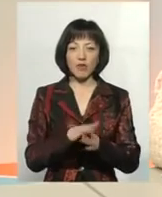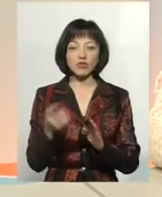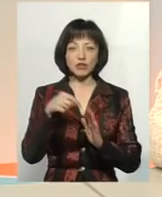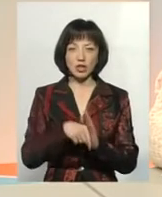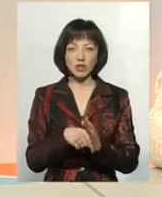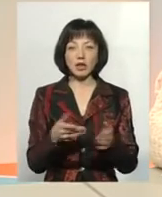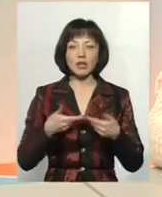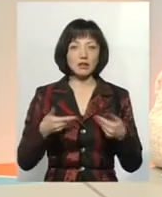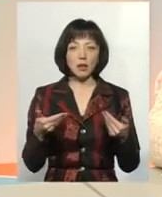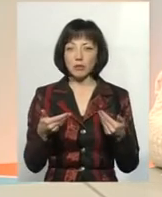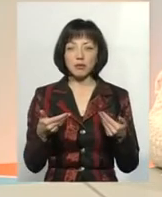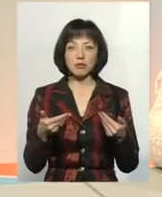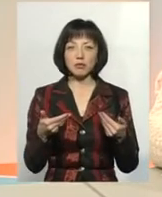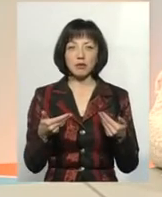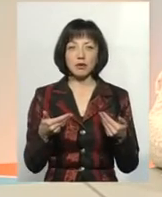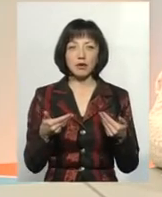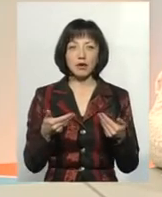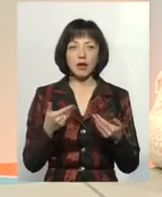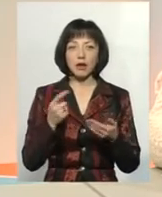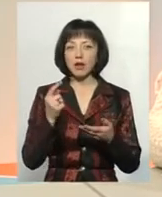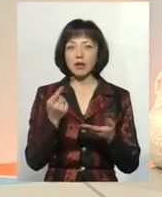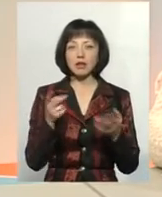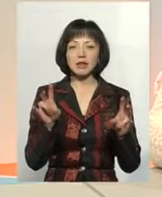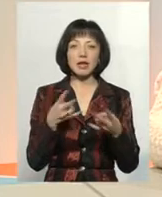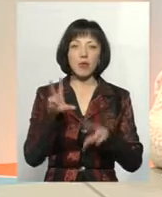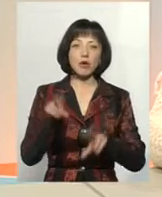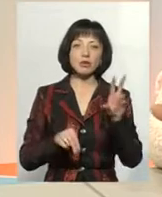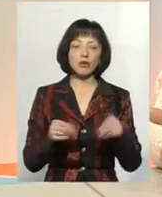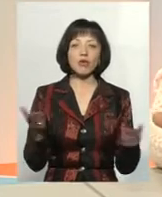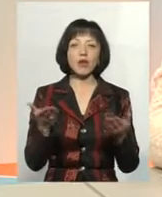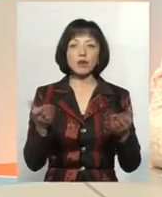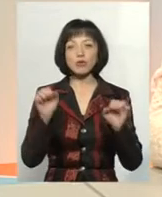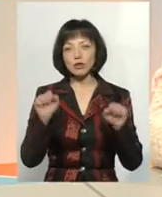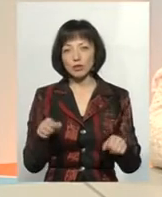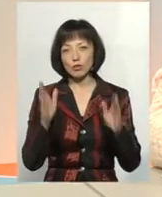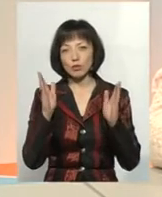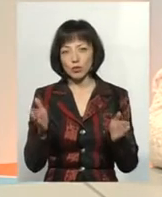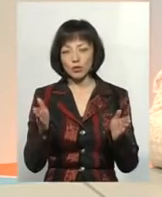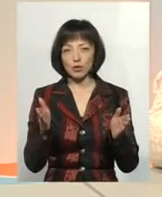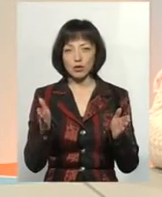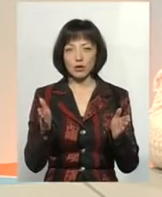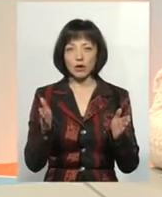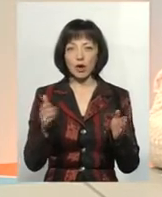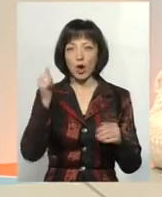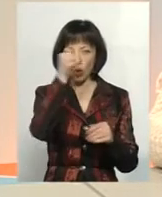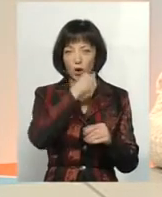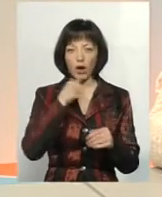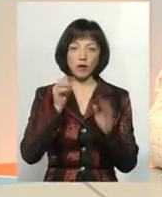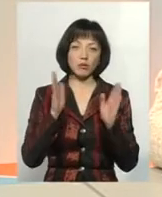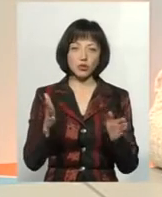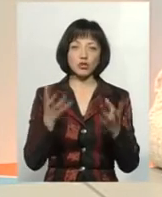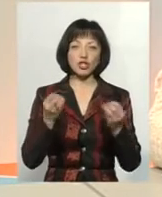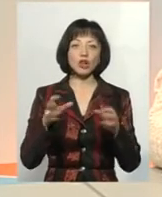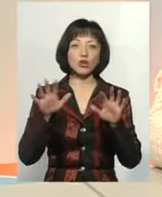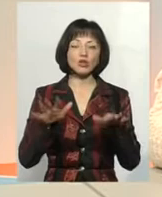що нам не попадає розраховувати на якісь там дуже, ну, можливо, будуть такі літа, де будуть ще